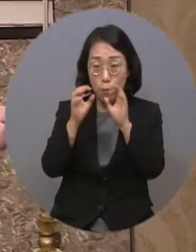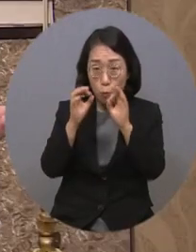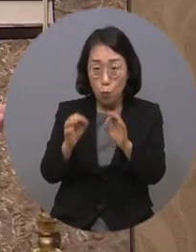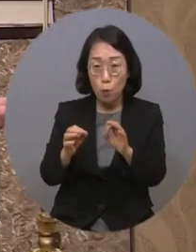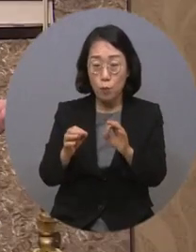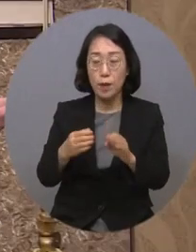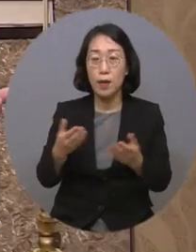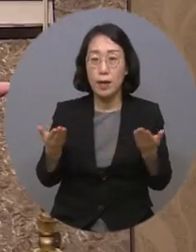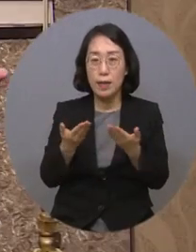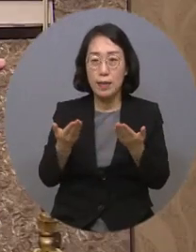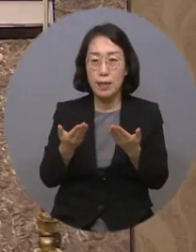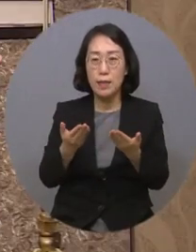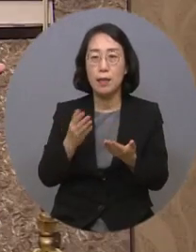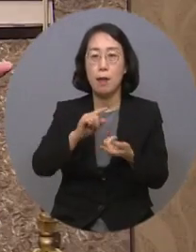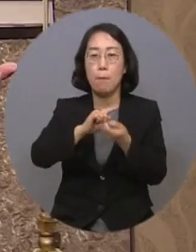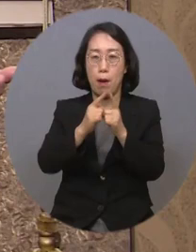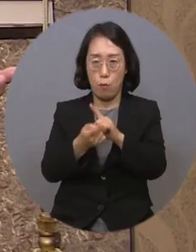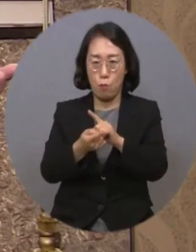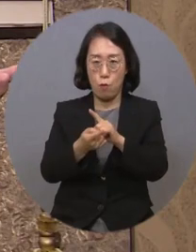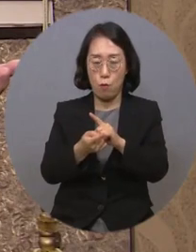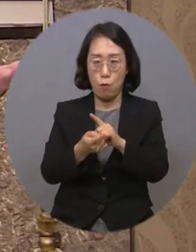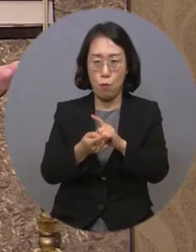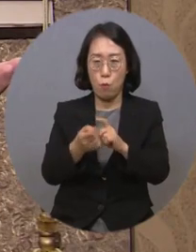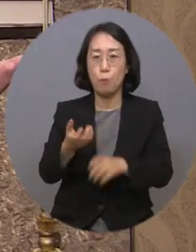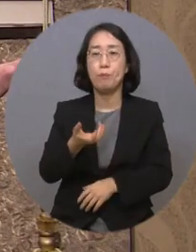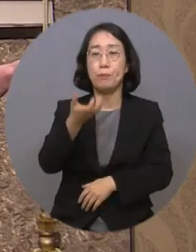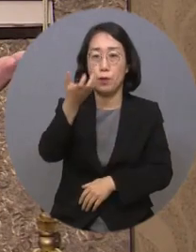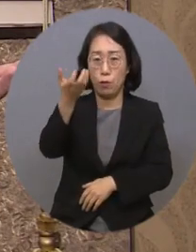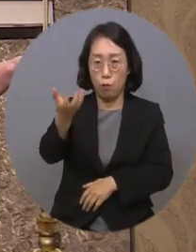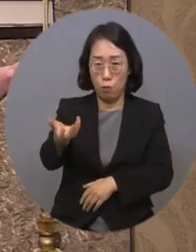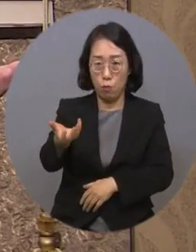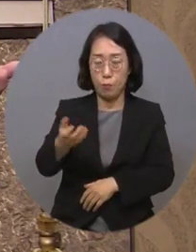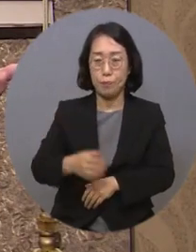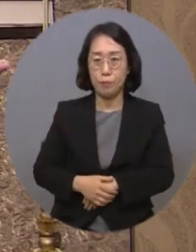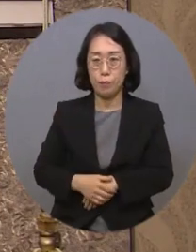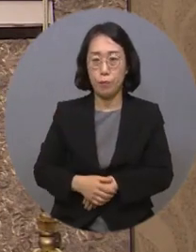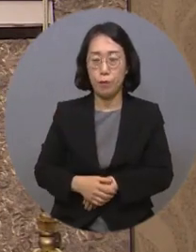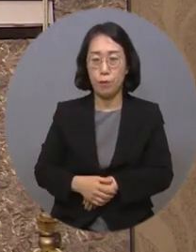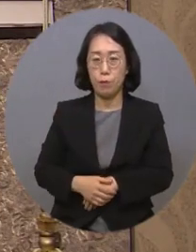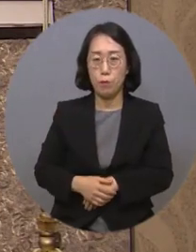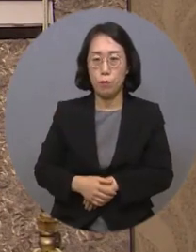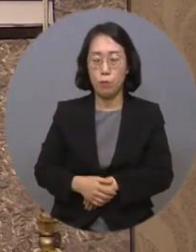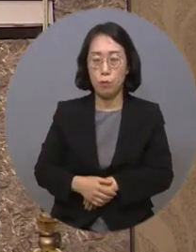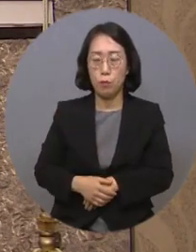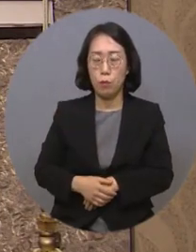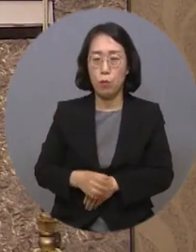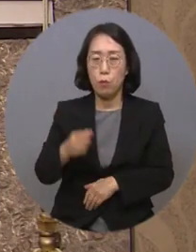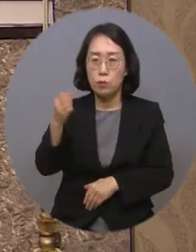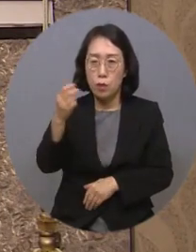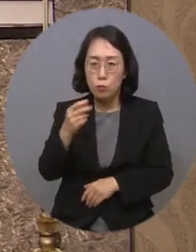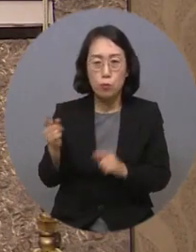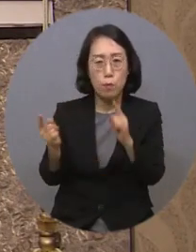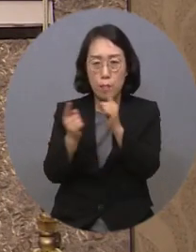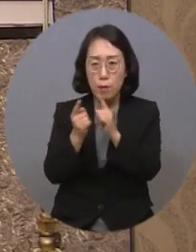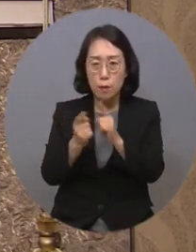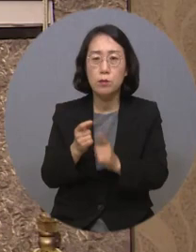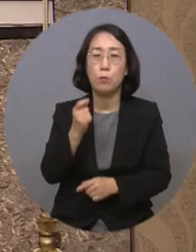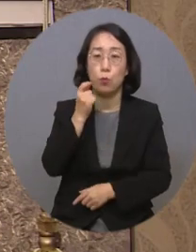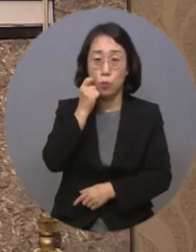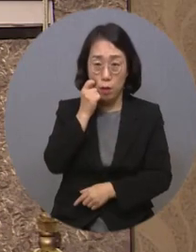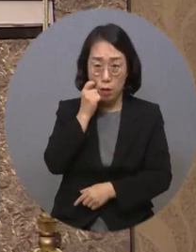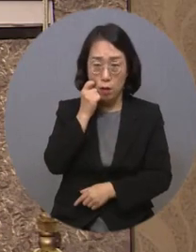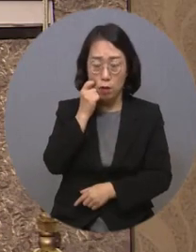직장을 옮기게 됐어요. 네. 근데 이제 옮기고 이제 그때 그렇게 옮기고 나니까 자주 가볼 수가 없더라고요. 예, 아무래도. 그래서